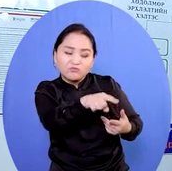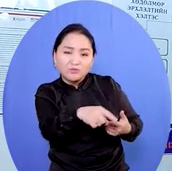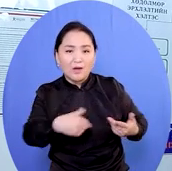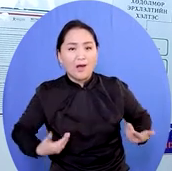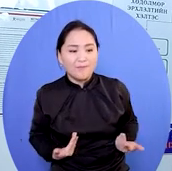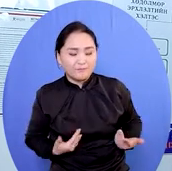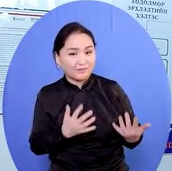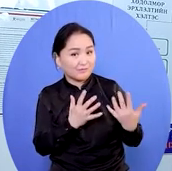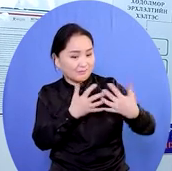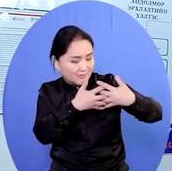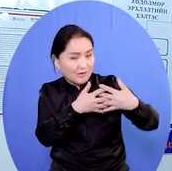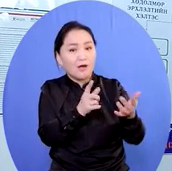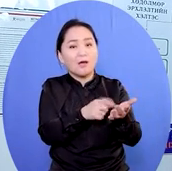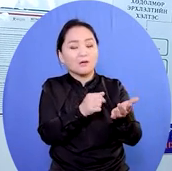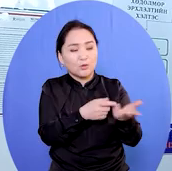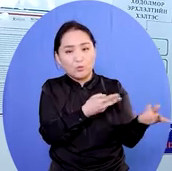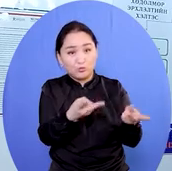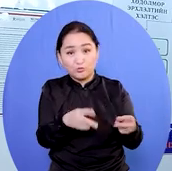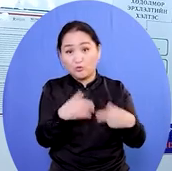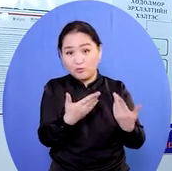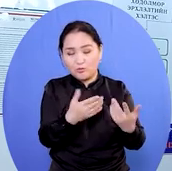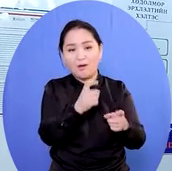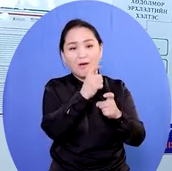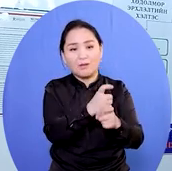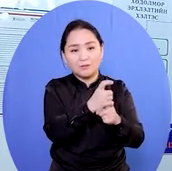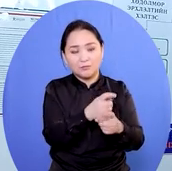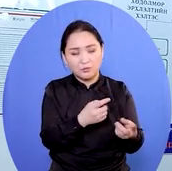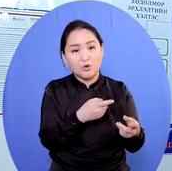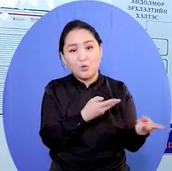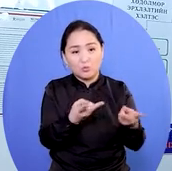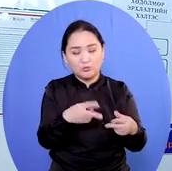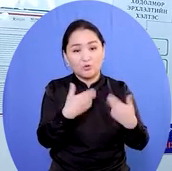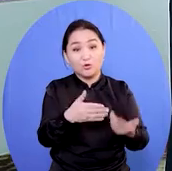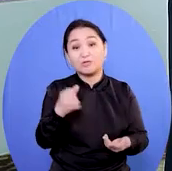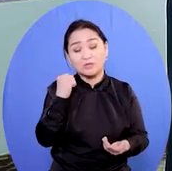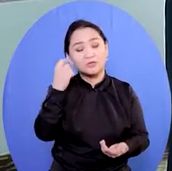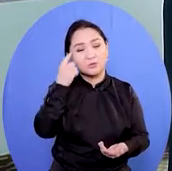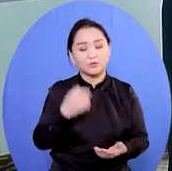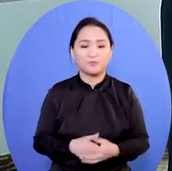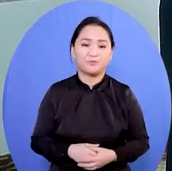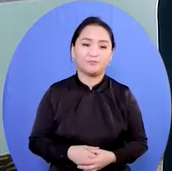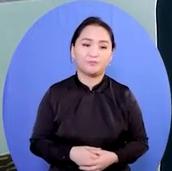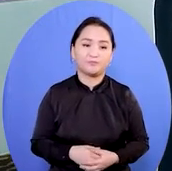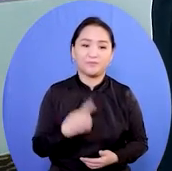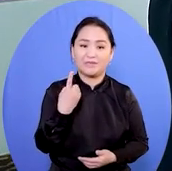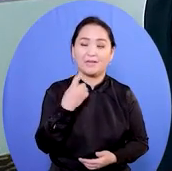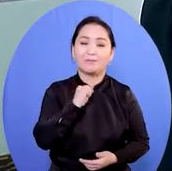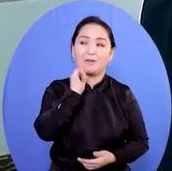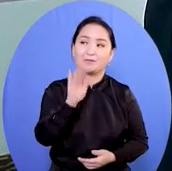аж амьдралд нь тохирсон тухайн үндэ хэрэгцээтэй үйлчилгээг нь бол халамжийн үйлчилгээг нь хүргэж чаддаг л гэж боддог. Би яг нэг зүйл